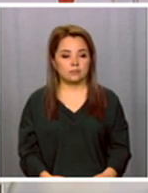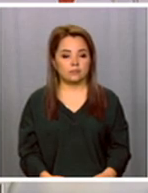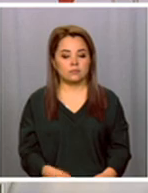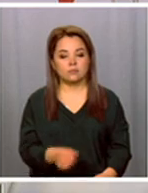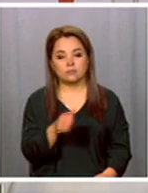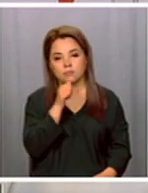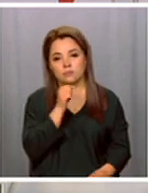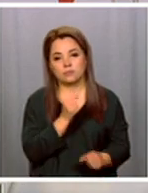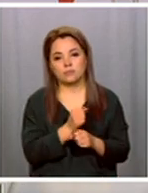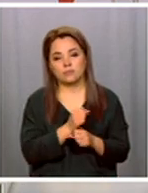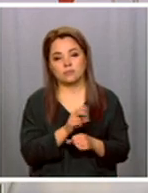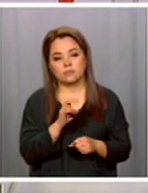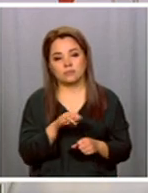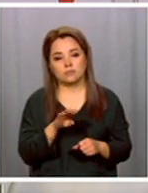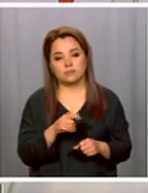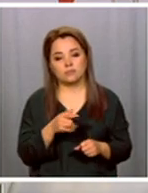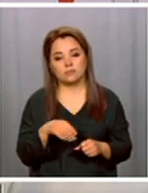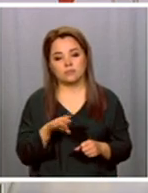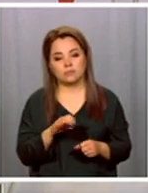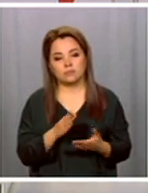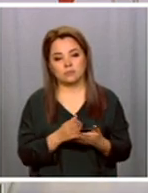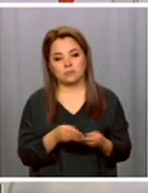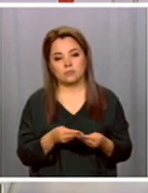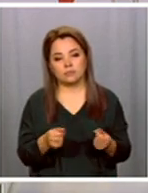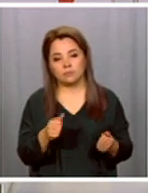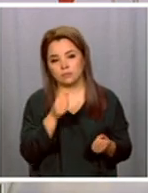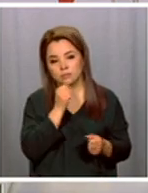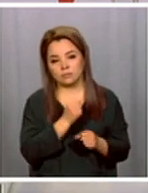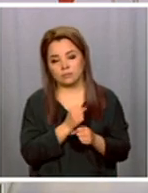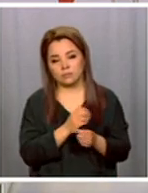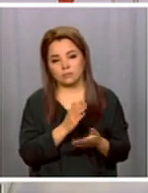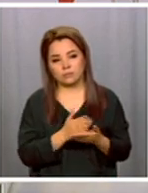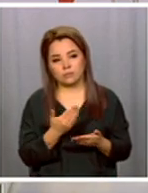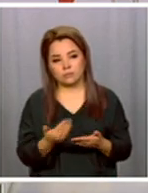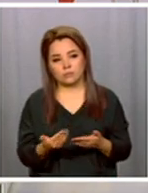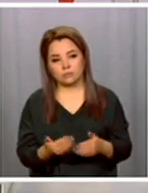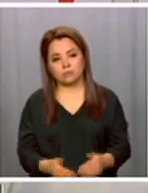Сынауыққа натрий гидроксидінің ертіндісін